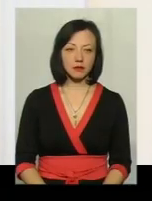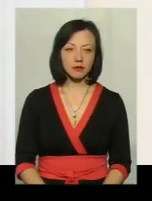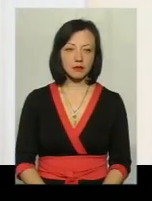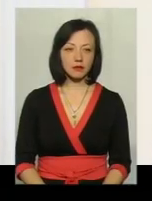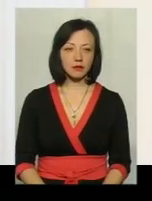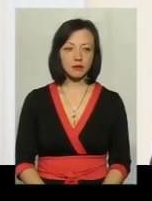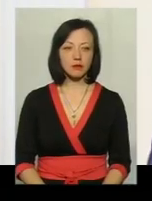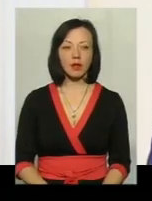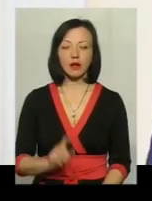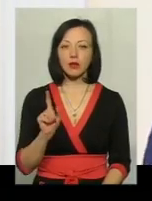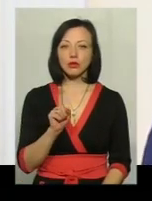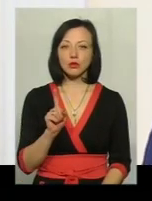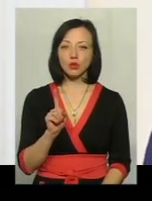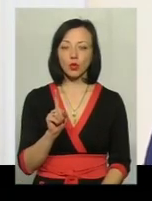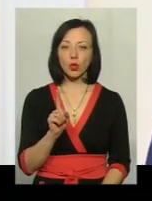Що стосується